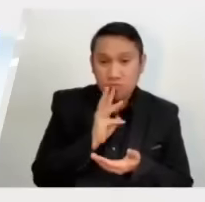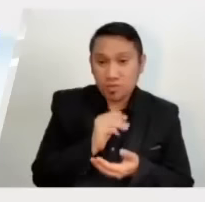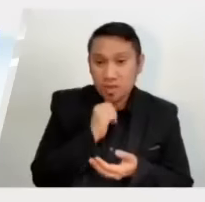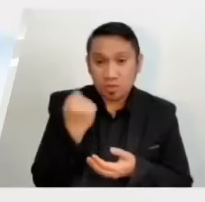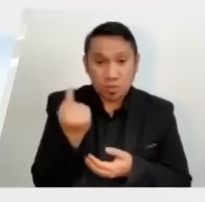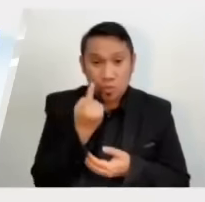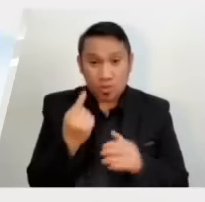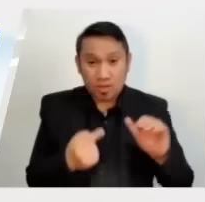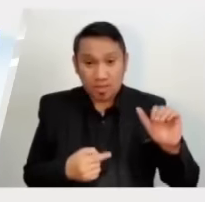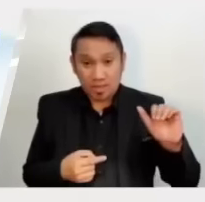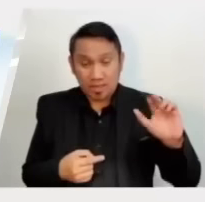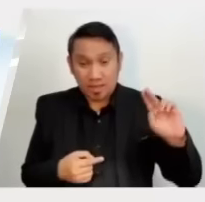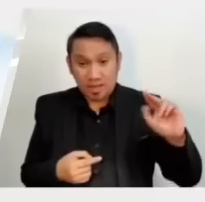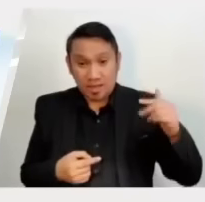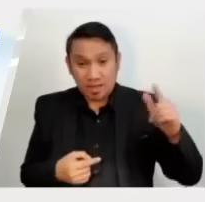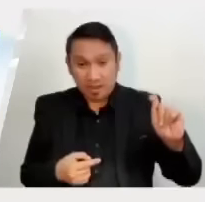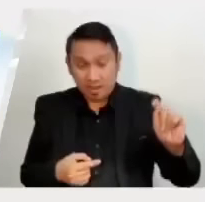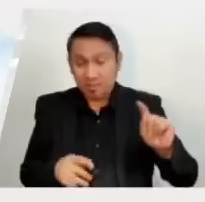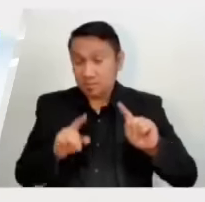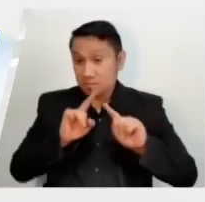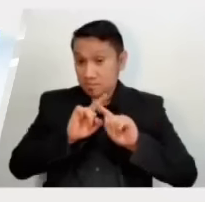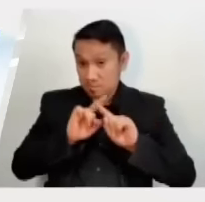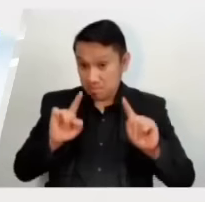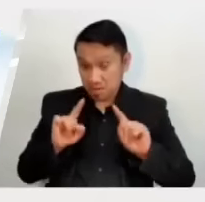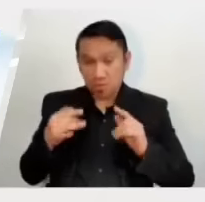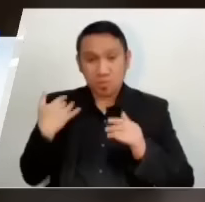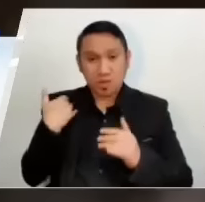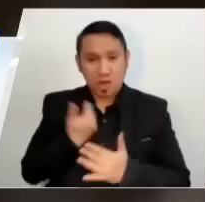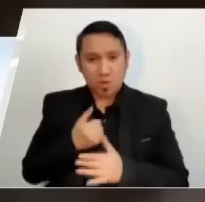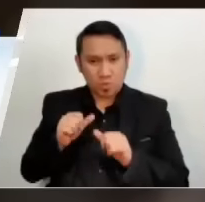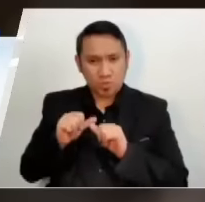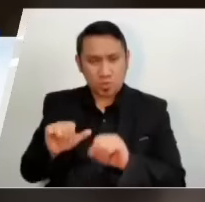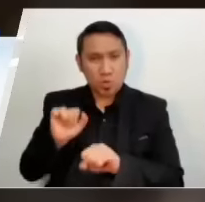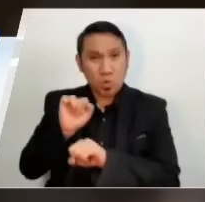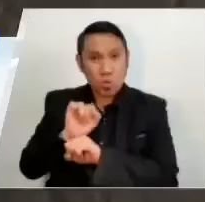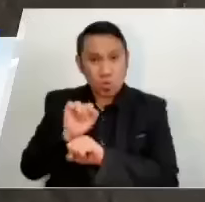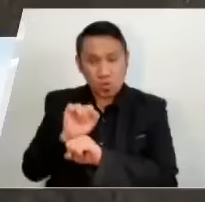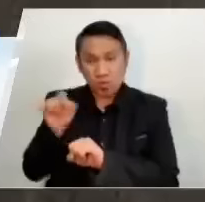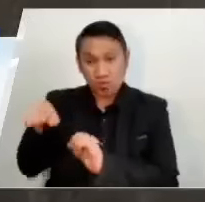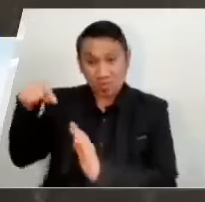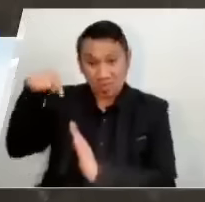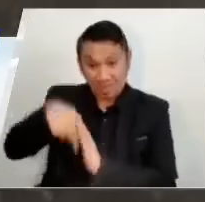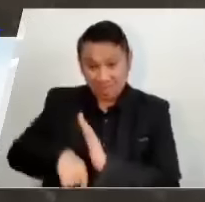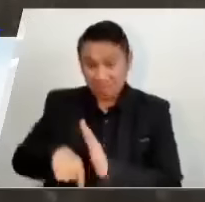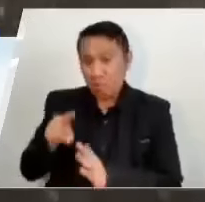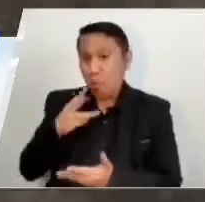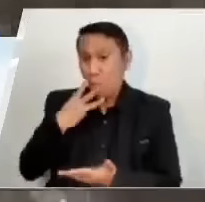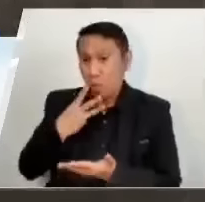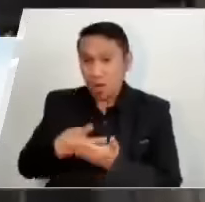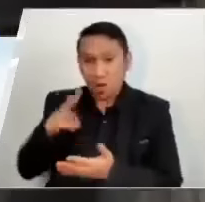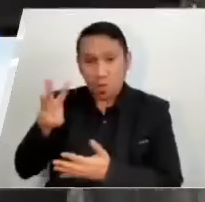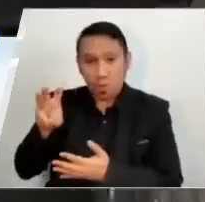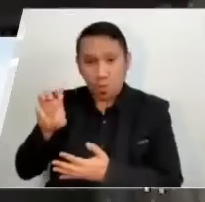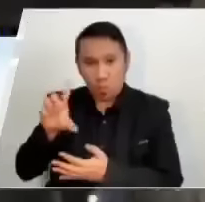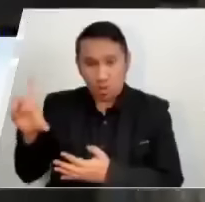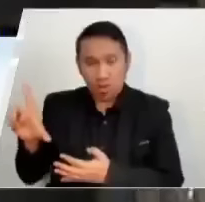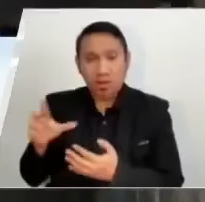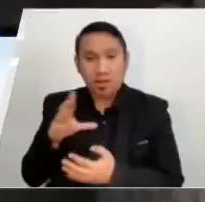ng pag-operate natin ng ilang mga deep wells. Meron din tayong ilang